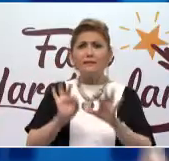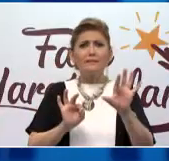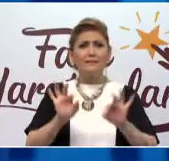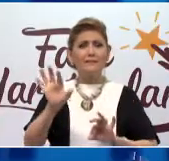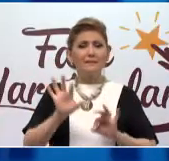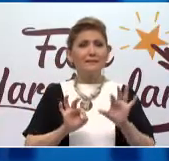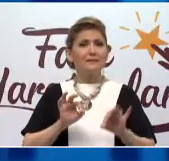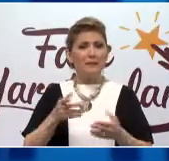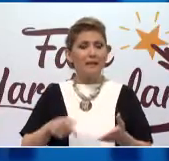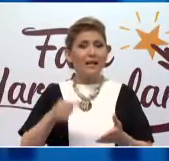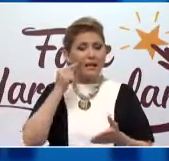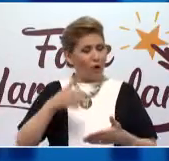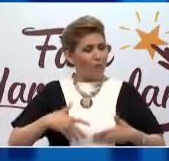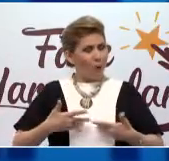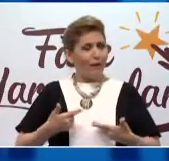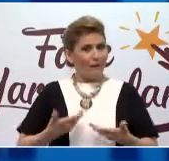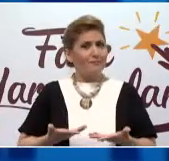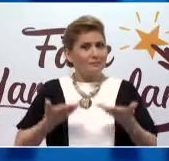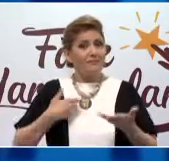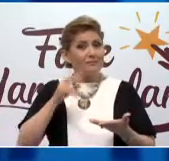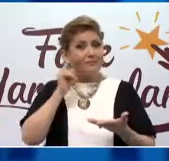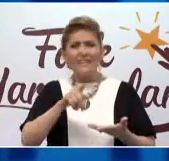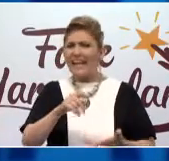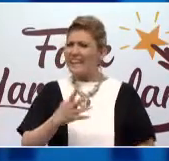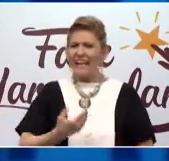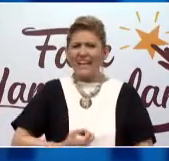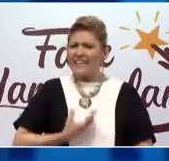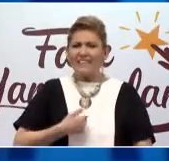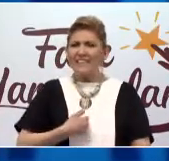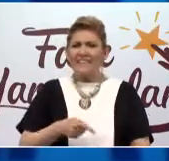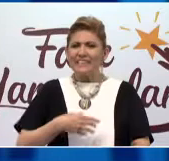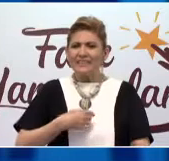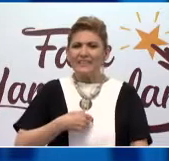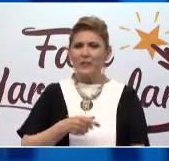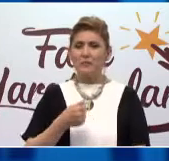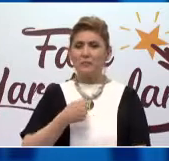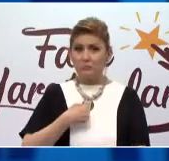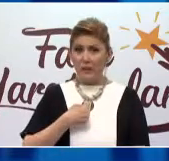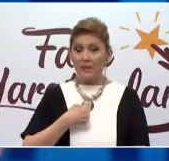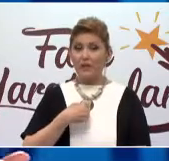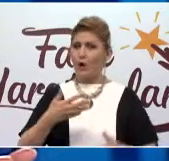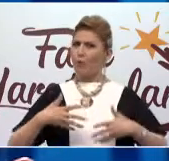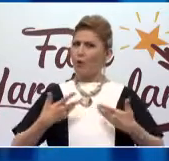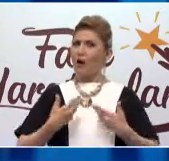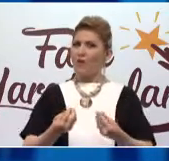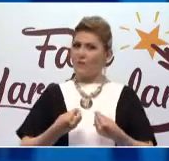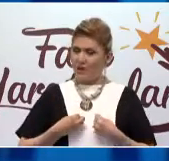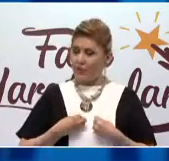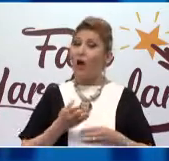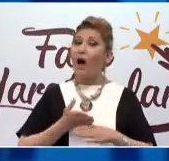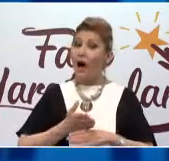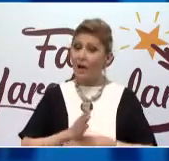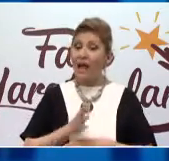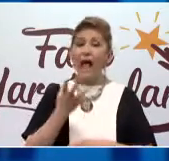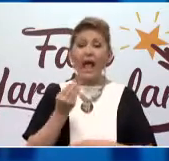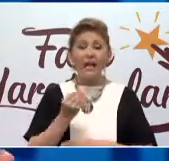bunlar. İnsanın morali de düzeliyor değil mi? İzlerken ne hissediyorsunuz bu ben filmleri, videoları? Ben müthiş bir kere bana moral veriyor. Hakikaten